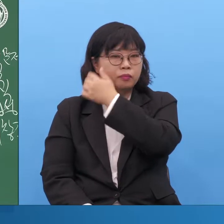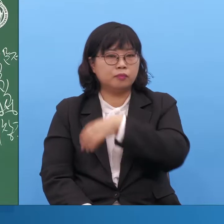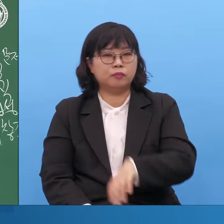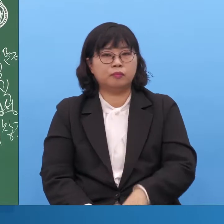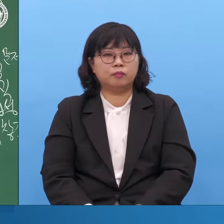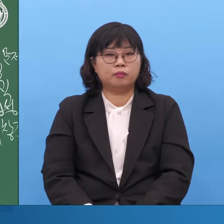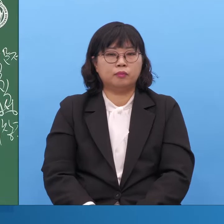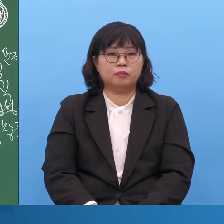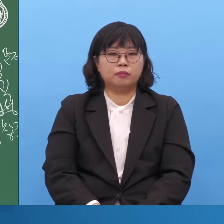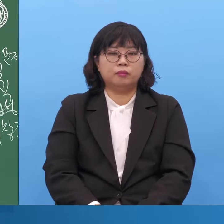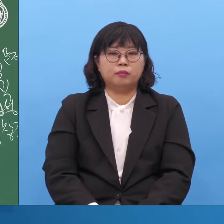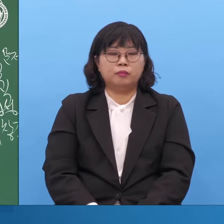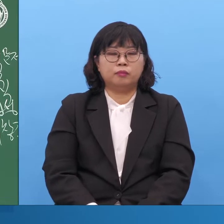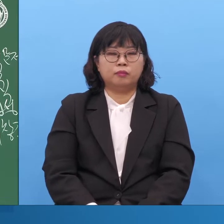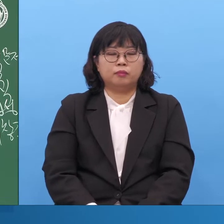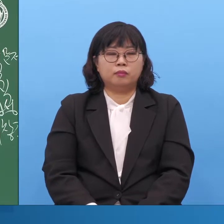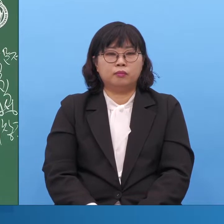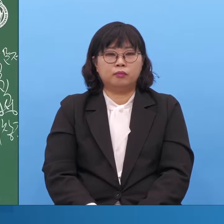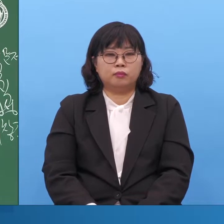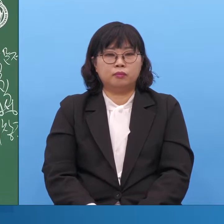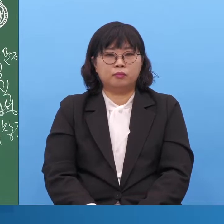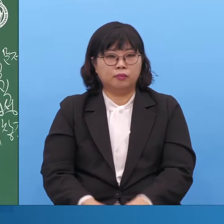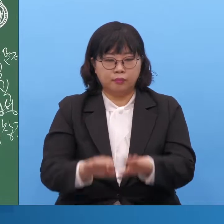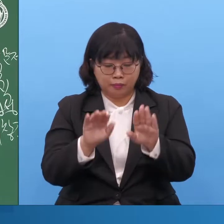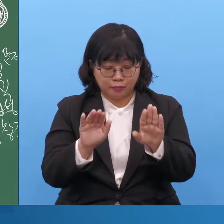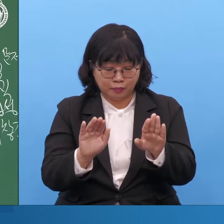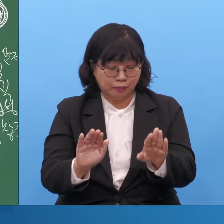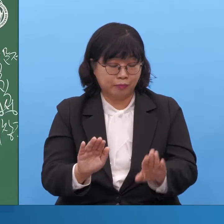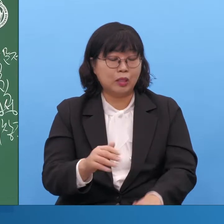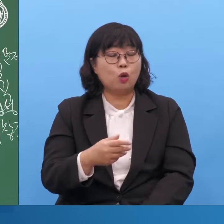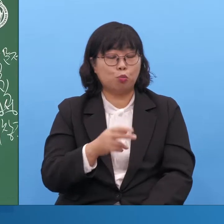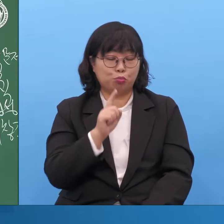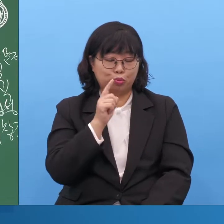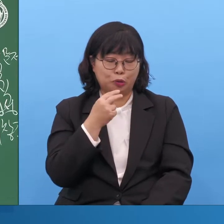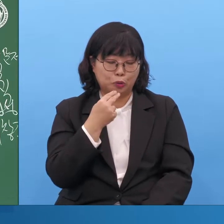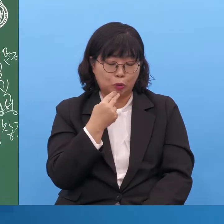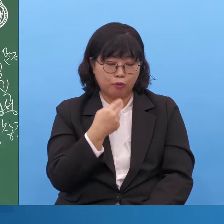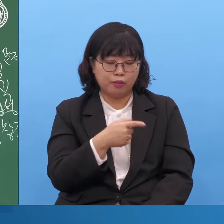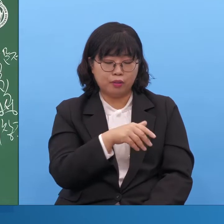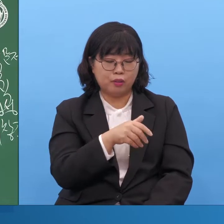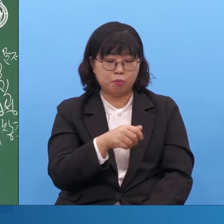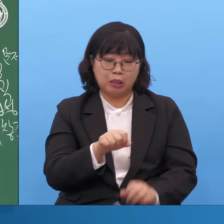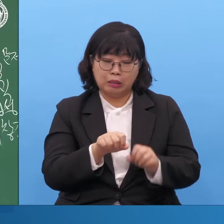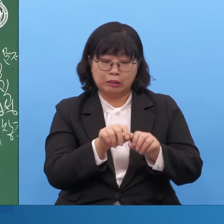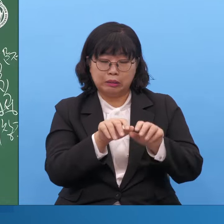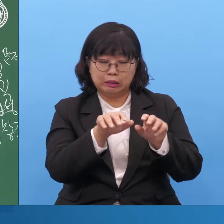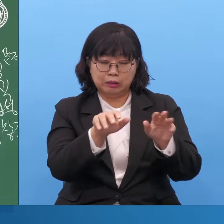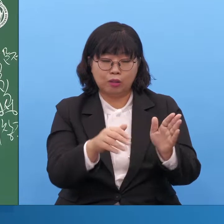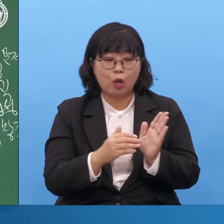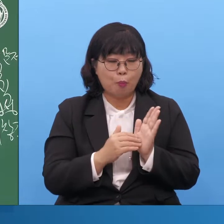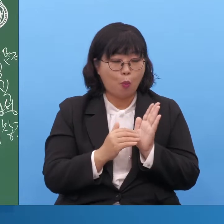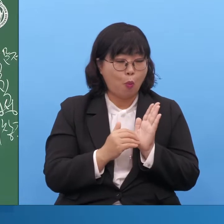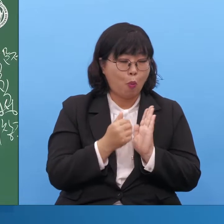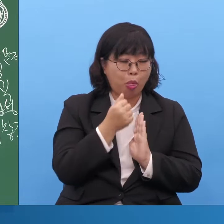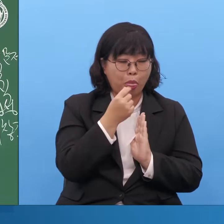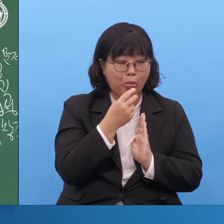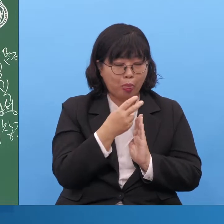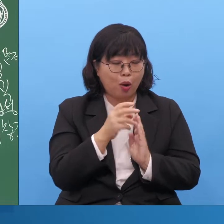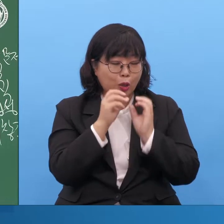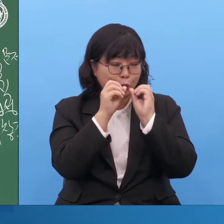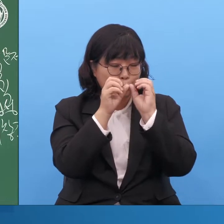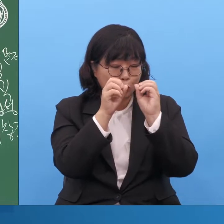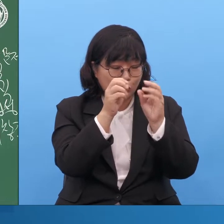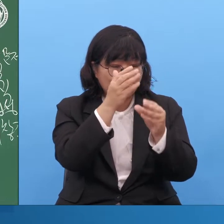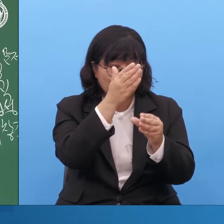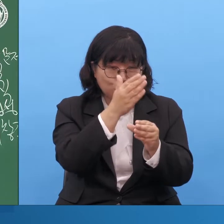장관님이 오신다, 대통령이 오신다 그렇게 보지는 않을 겁니다. It's hard for our scattered disciples. And when 그렇죠. most people look at you, they don't look at you as if you are the 대부분 president 여러분 or